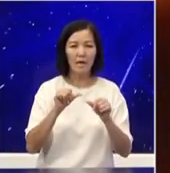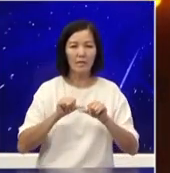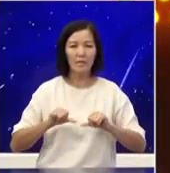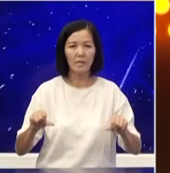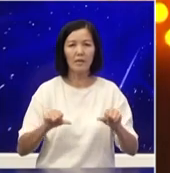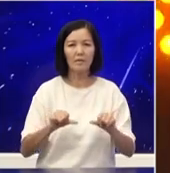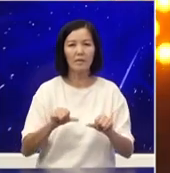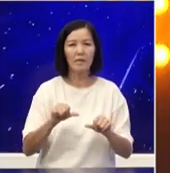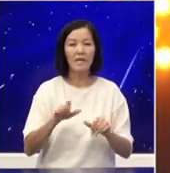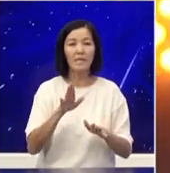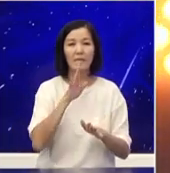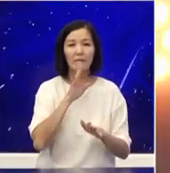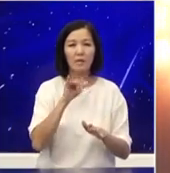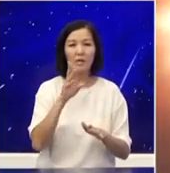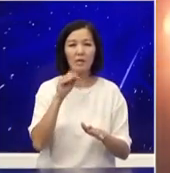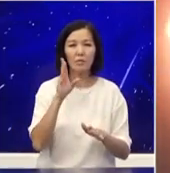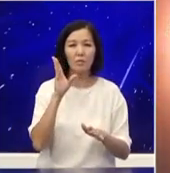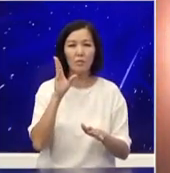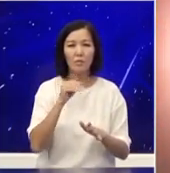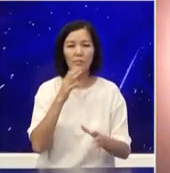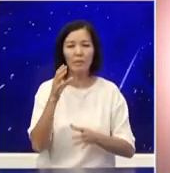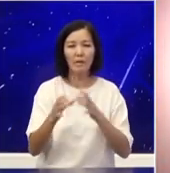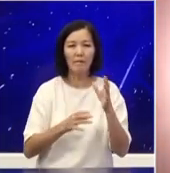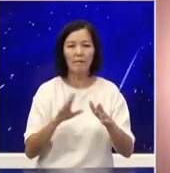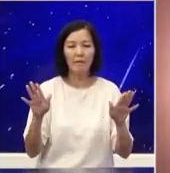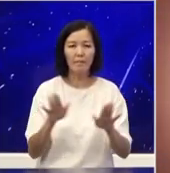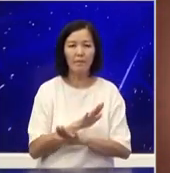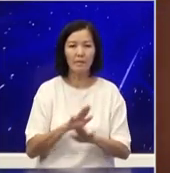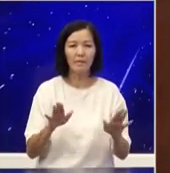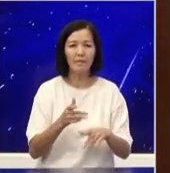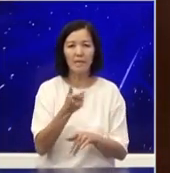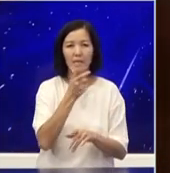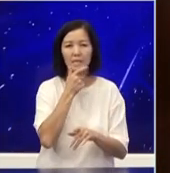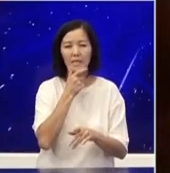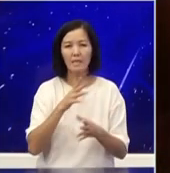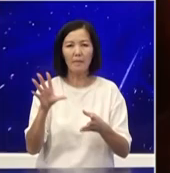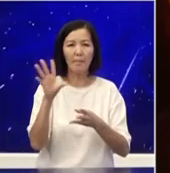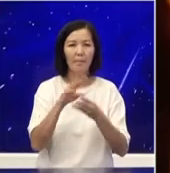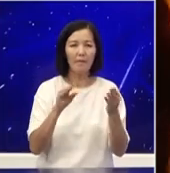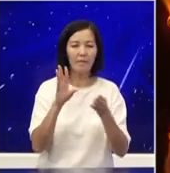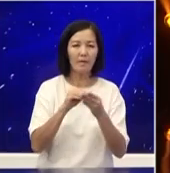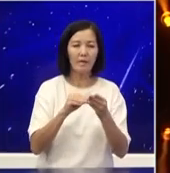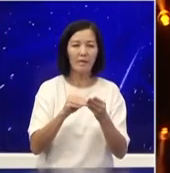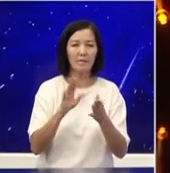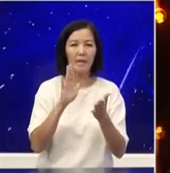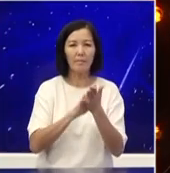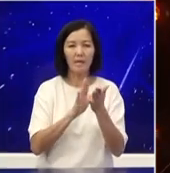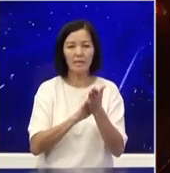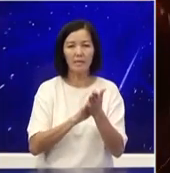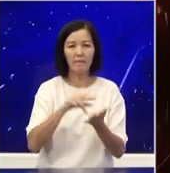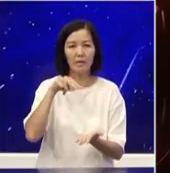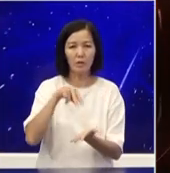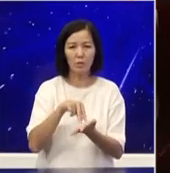Данелия Тулешева является одной из фавориток мирового шоу. Зрители не раз аплодировали казахстанской вокалистке стоя. О сроках